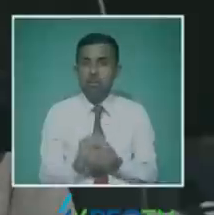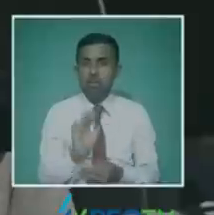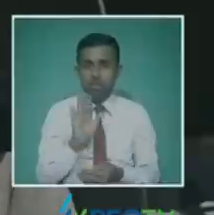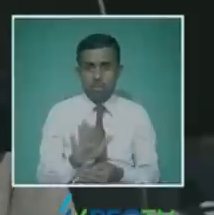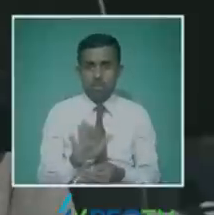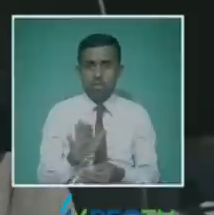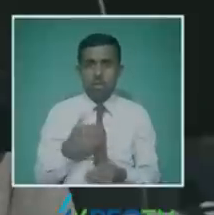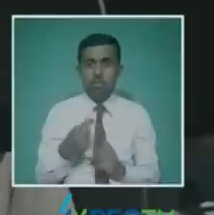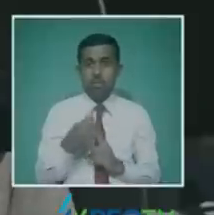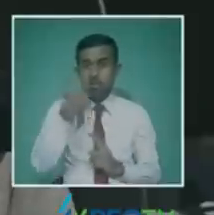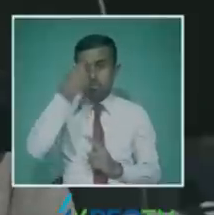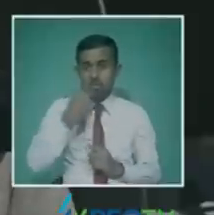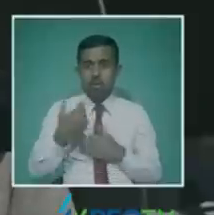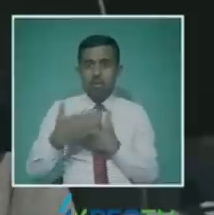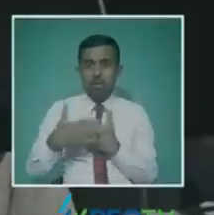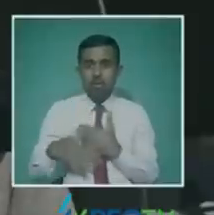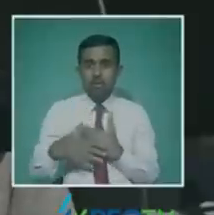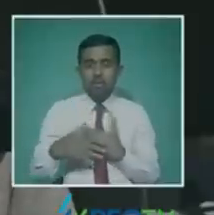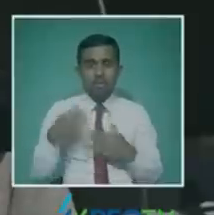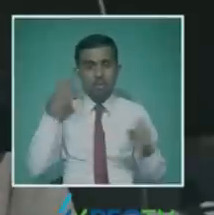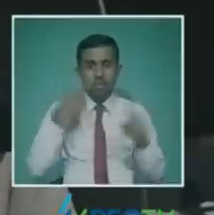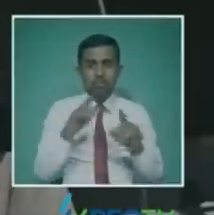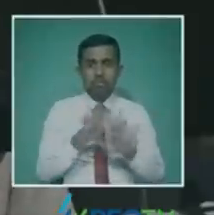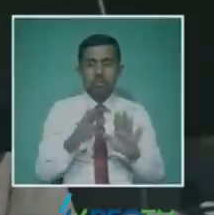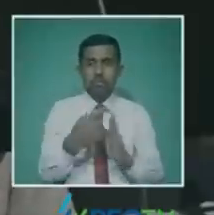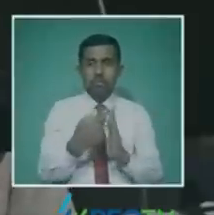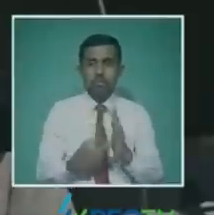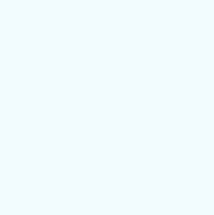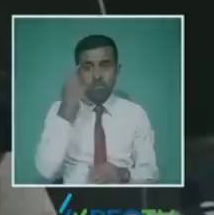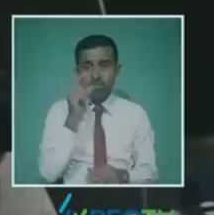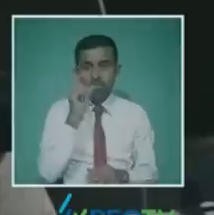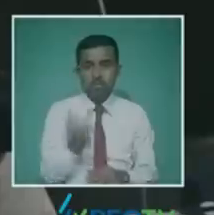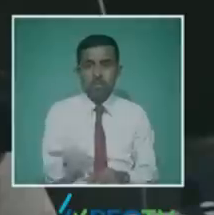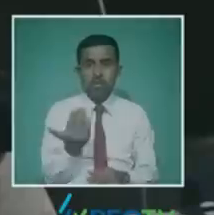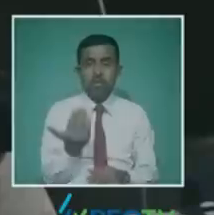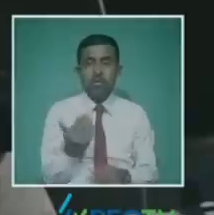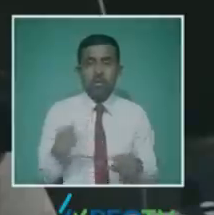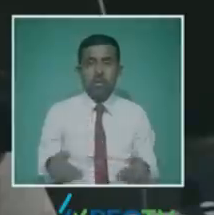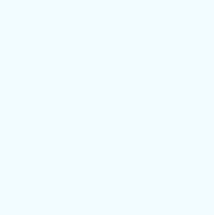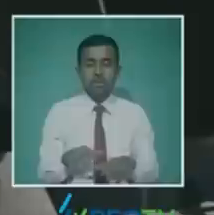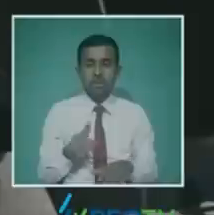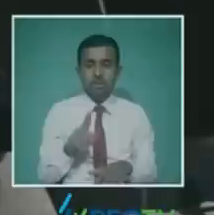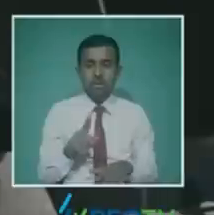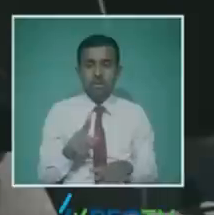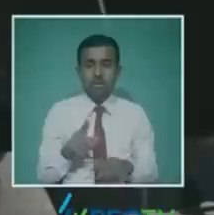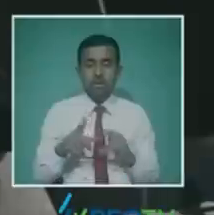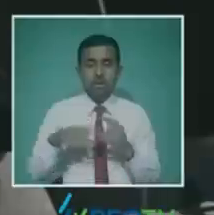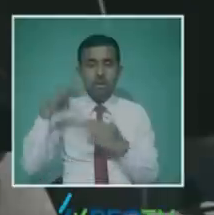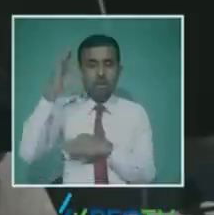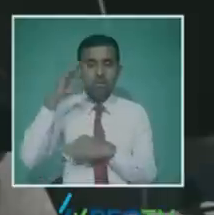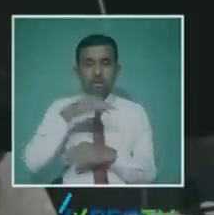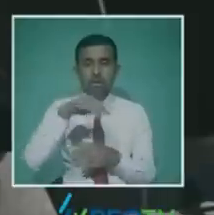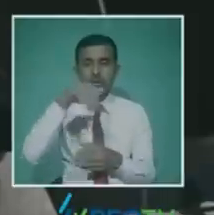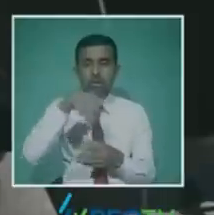අපේ පුද්ගලික අත්දැකීම් මත පදනම් නොවී ප්‍රතිපත්ති සම්පාදනය කිරීම. අද වෙනකොට දරුවෙක්ට විශ්වවිද්‍යාල පද්ධතිය